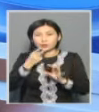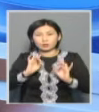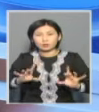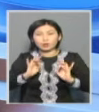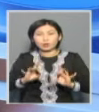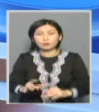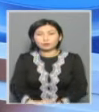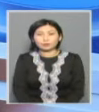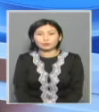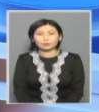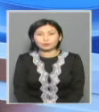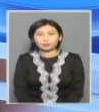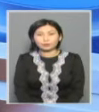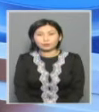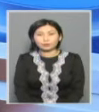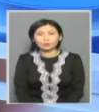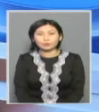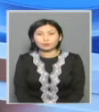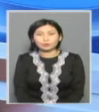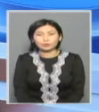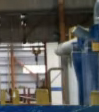әріптесім Қымбат Дайырғыз тарқатсын.